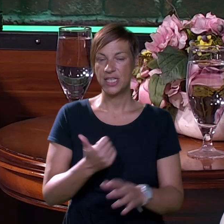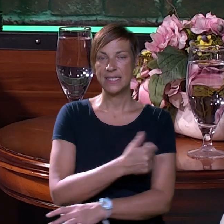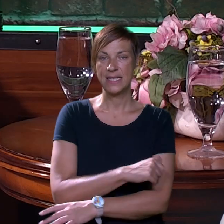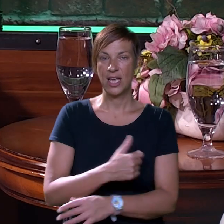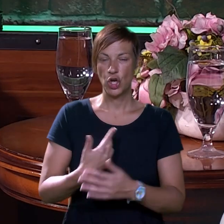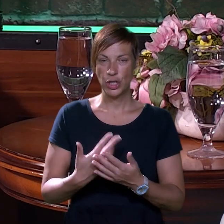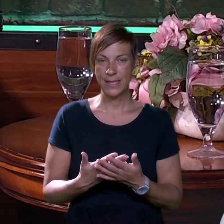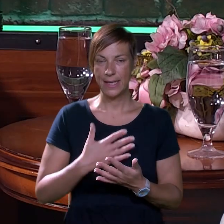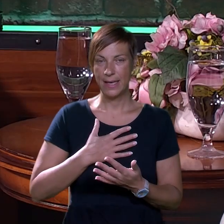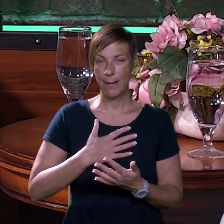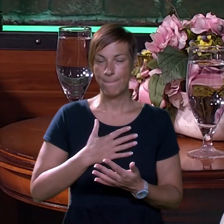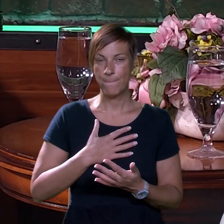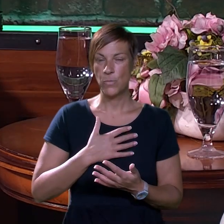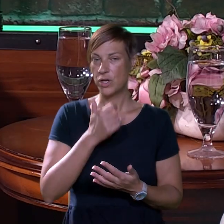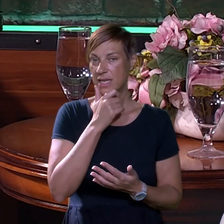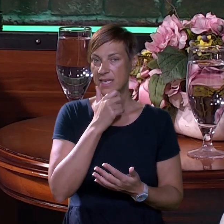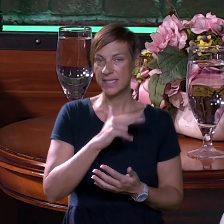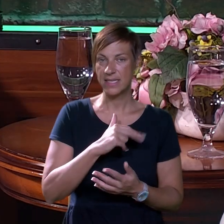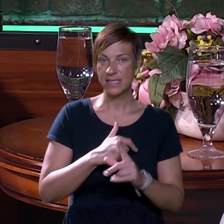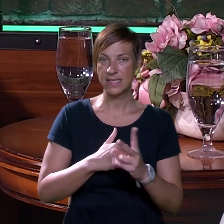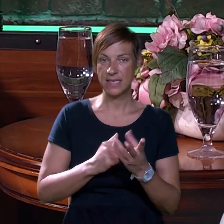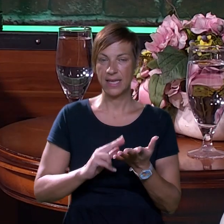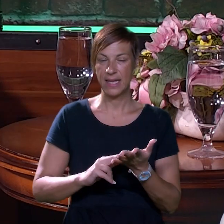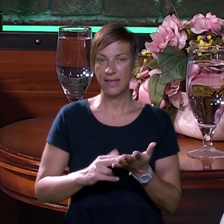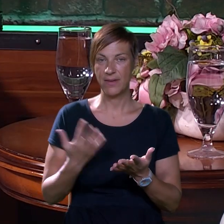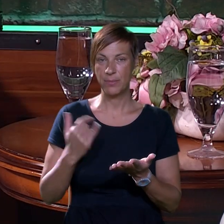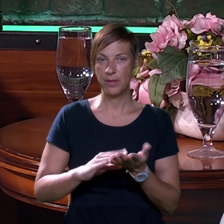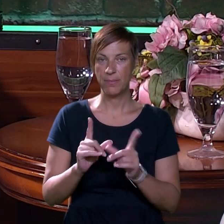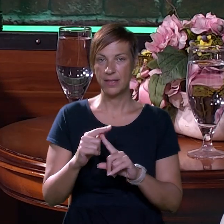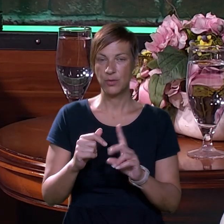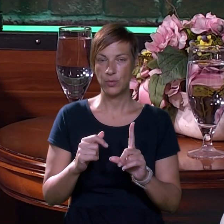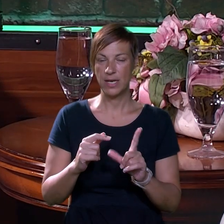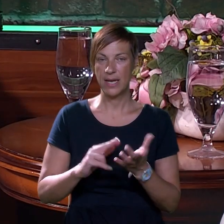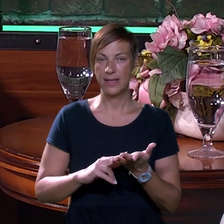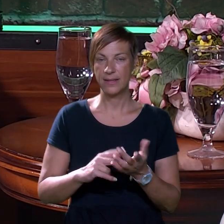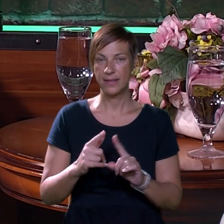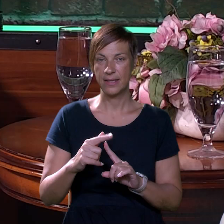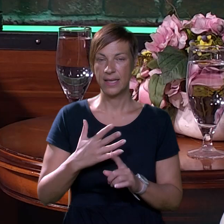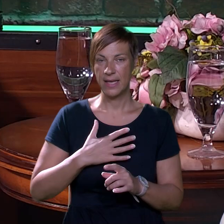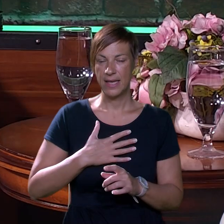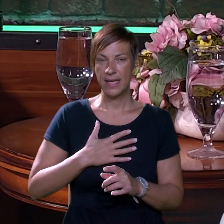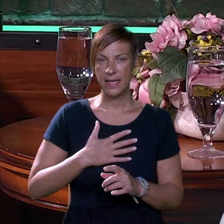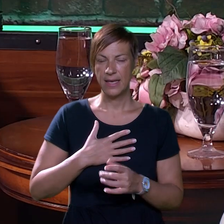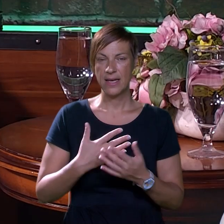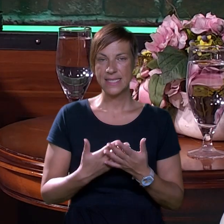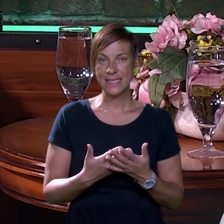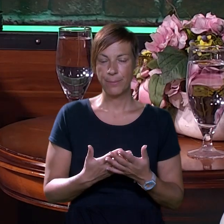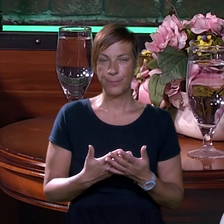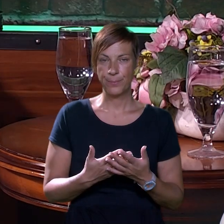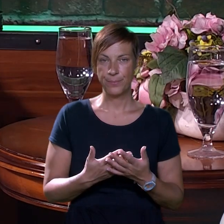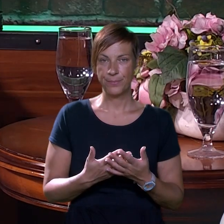2006. godine moj najstariji sin Ivan bio je maturant i ja sam iz